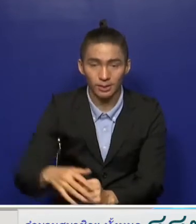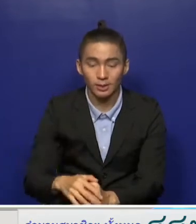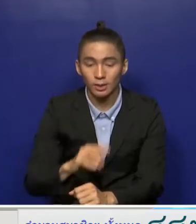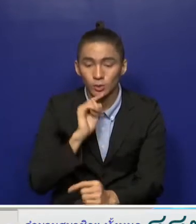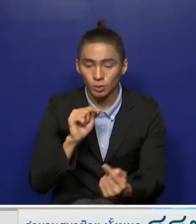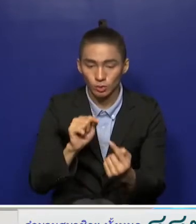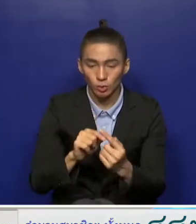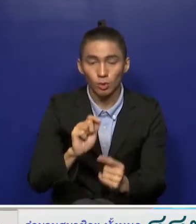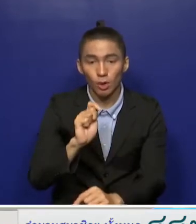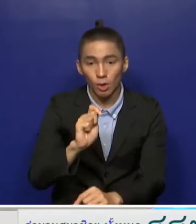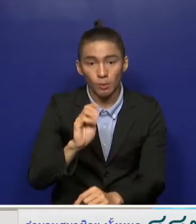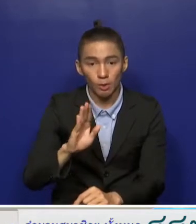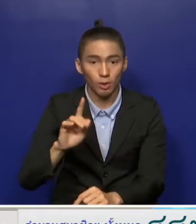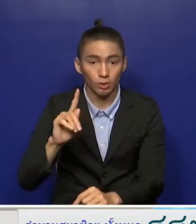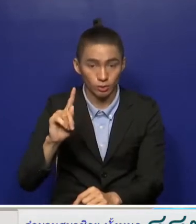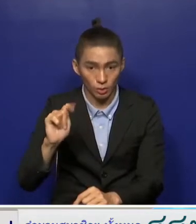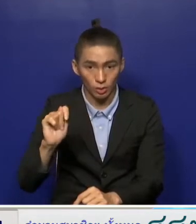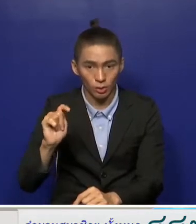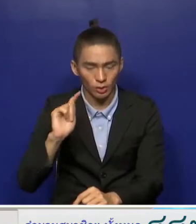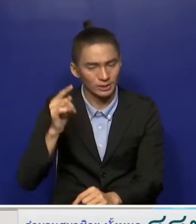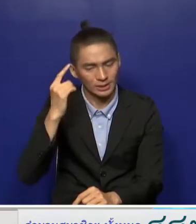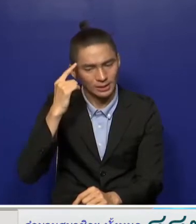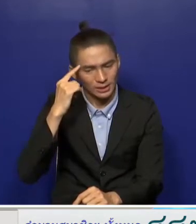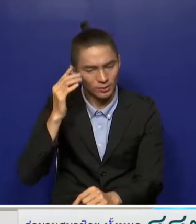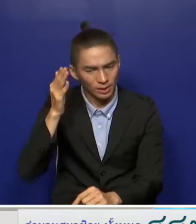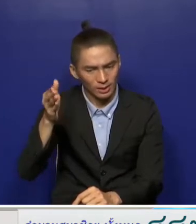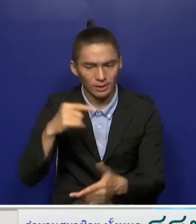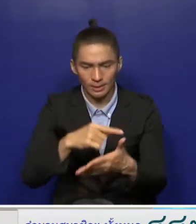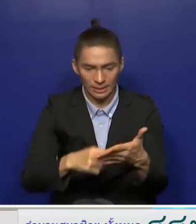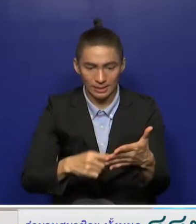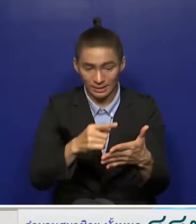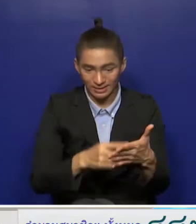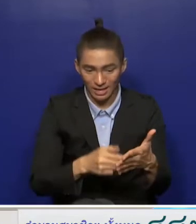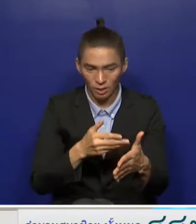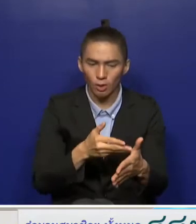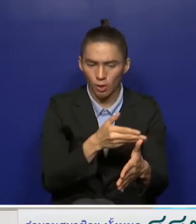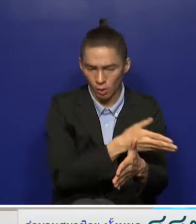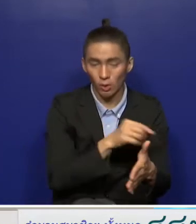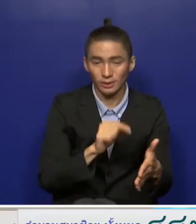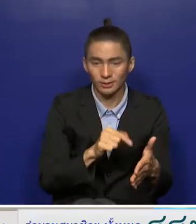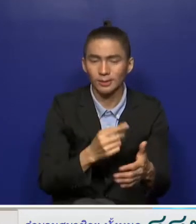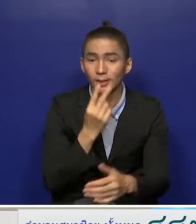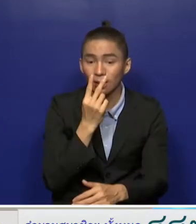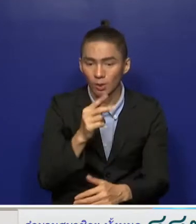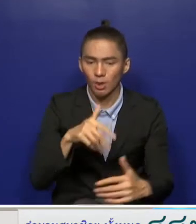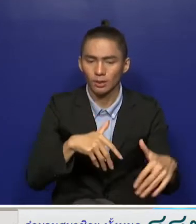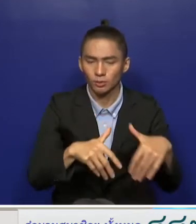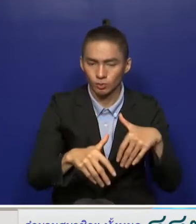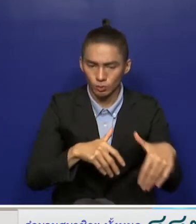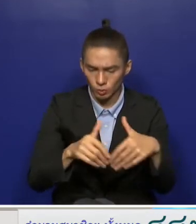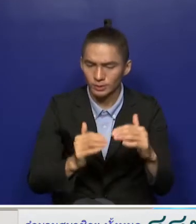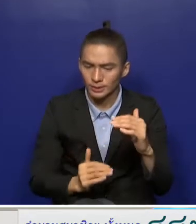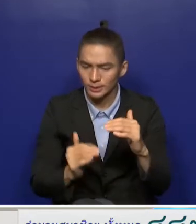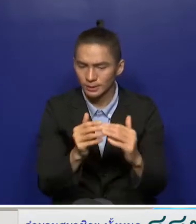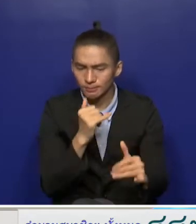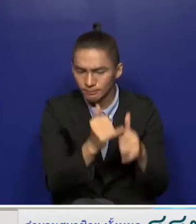ะดับองค์ l เห็ทัหวด horizontal เราจะได้เหนว่าพี่น้ Val ชาชนคอนข้าง ทจะไปใช้ Real